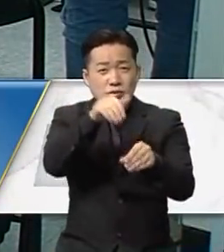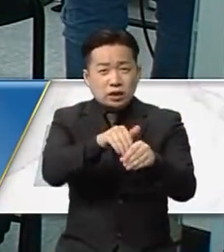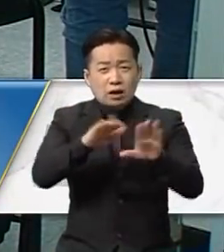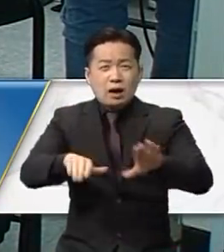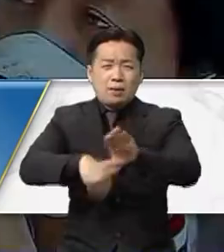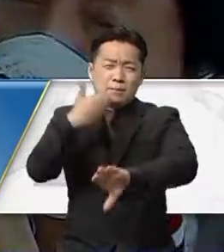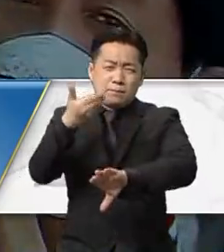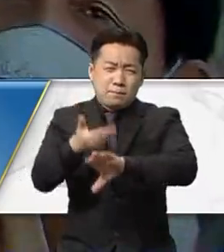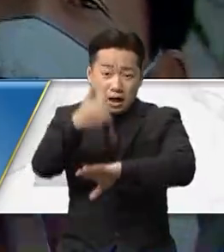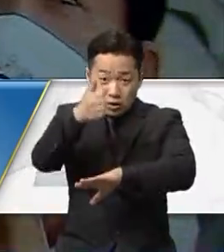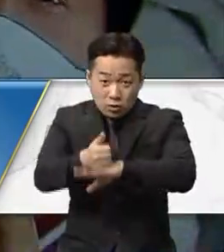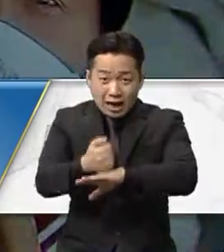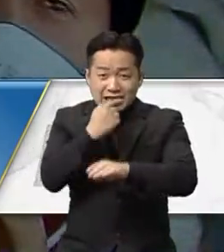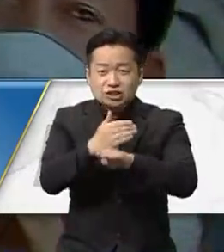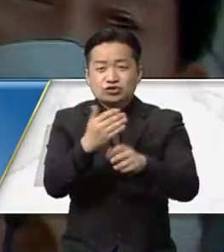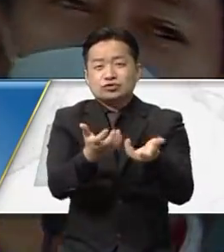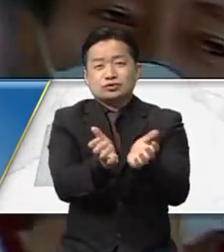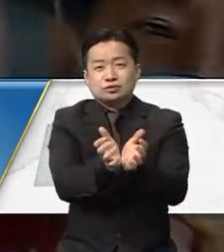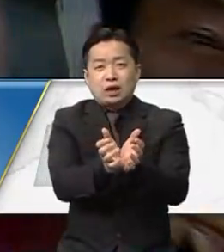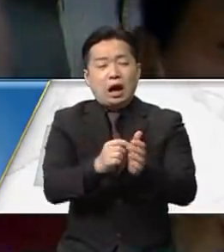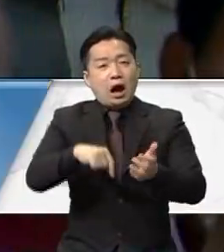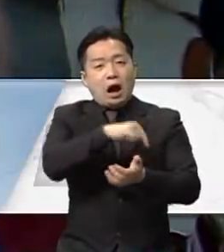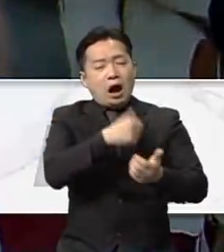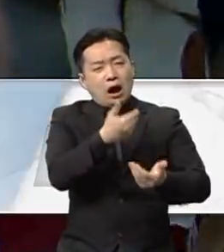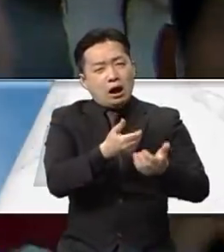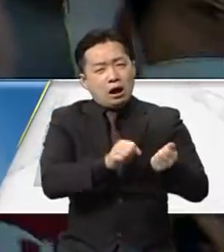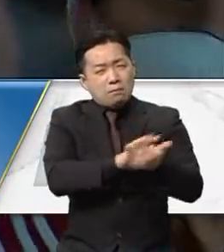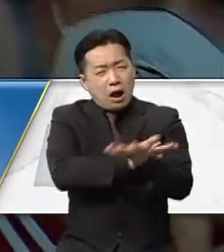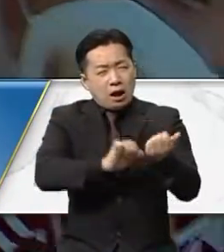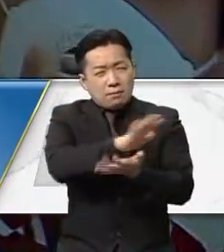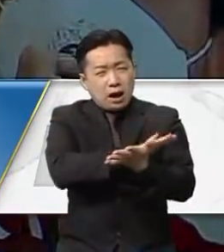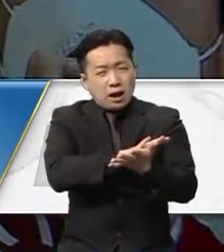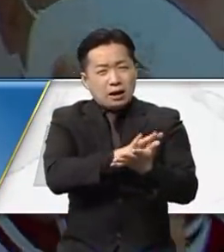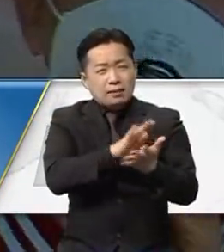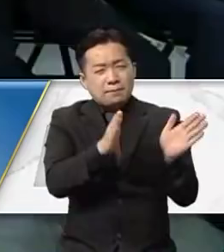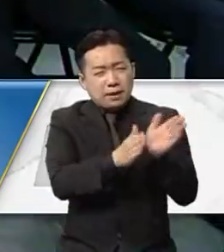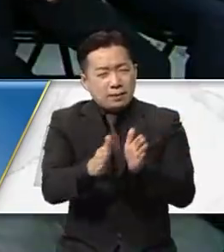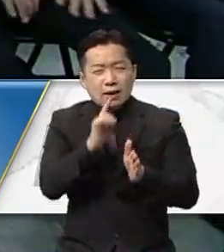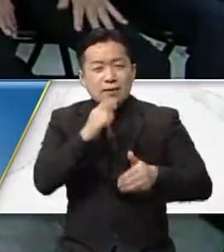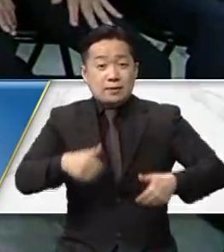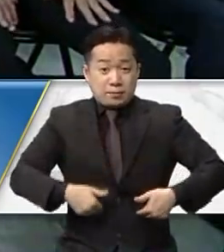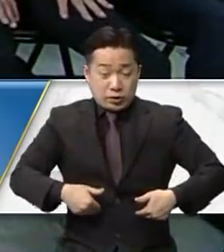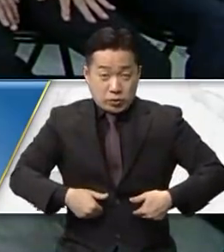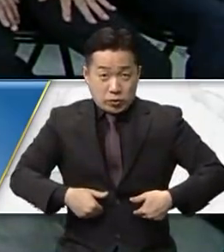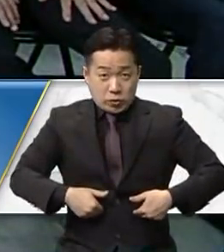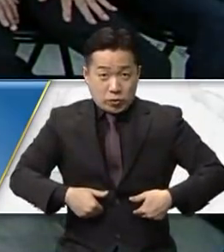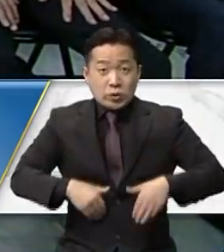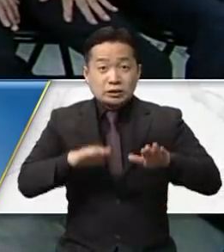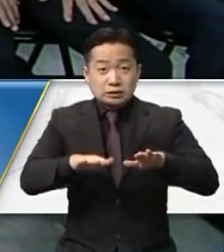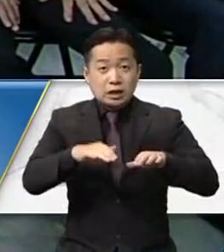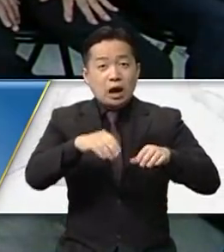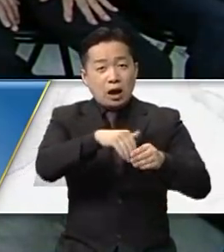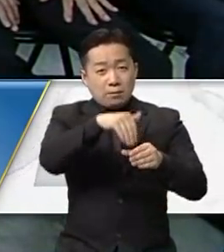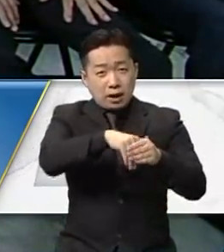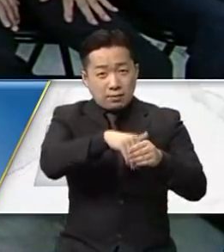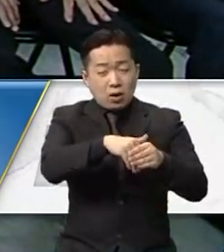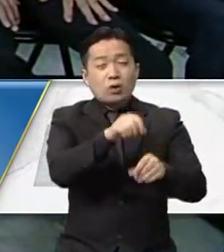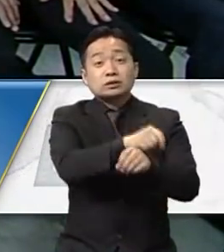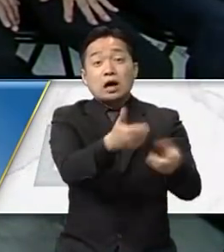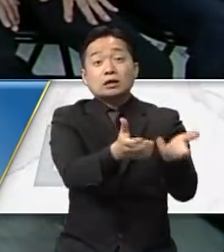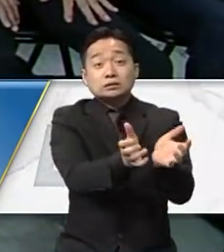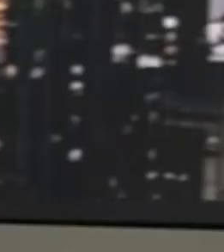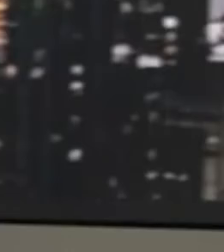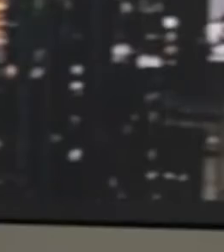이번 결과를 두고 민주당 내 격랑이 일면서 재정비 목소리가 분출할 것으로 보입니다. 지금까지 민주당 개표 상황실에서 SBS